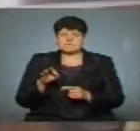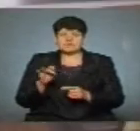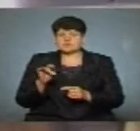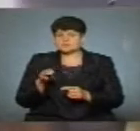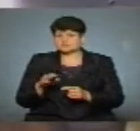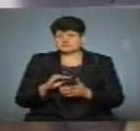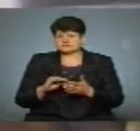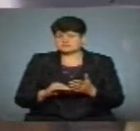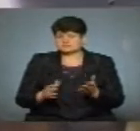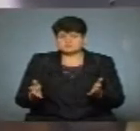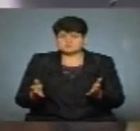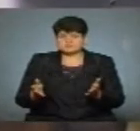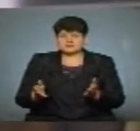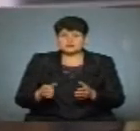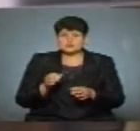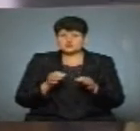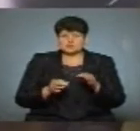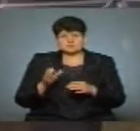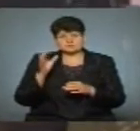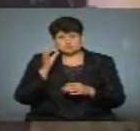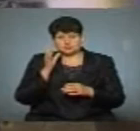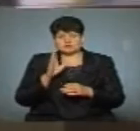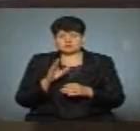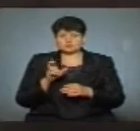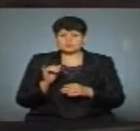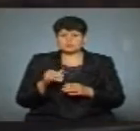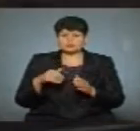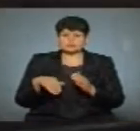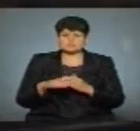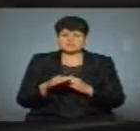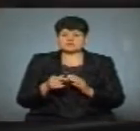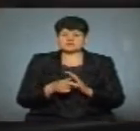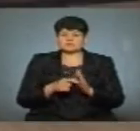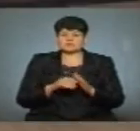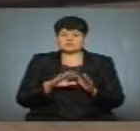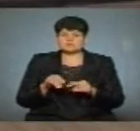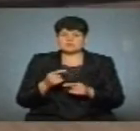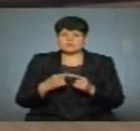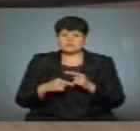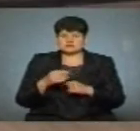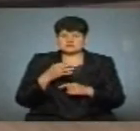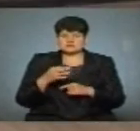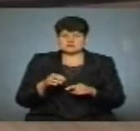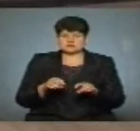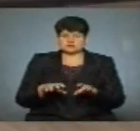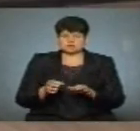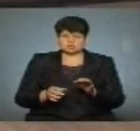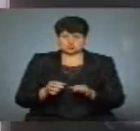органів. Суддя Ірина Лекан вислухала Володимира Букатку і пішла у нарадчу кімнату. Після повернення повідомила рішення